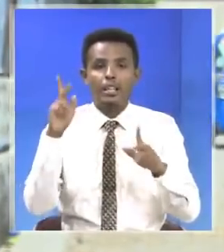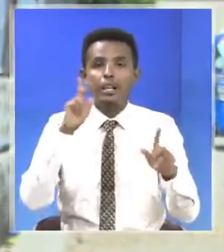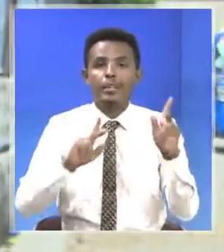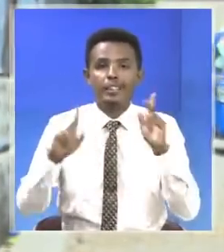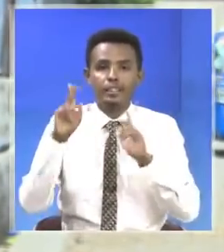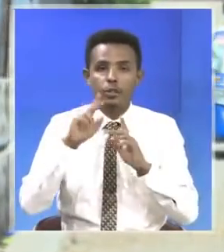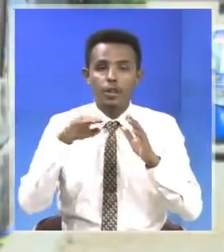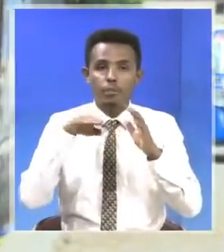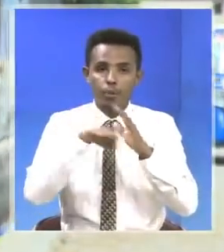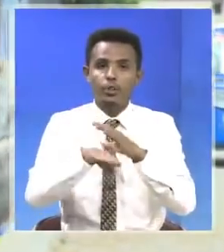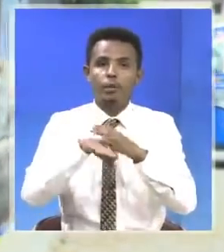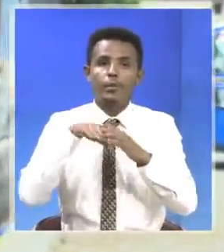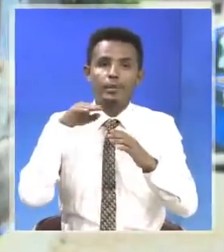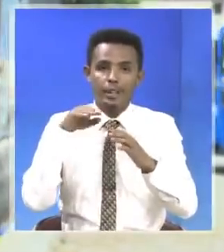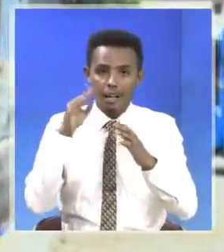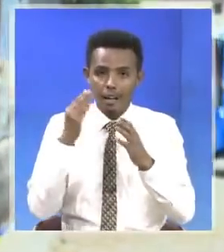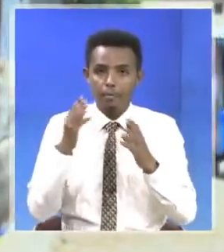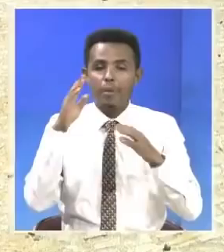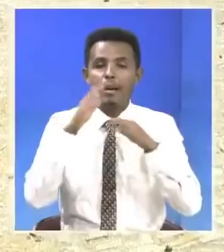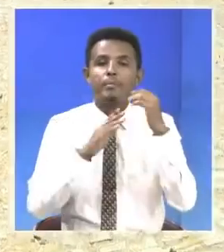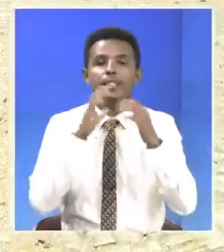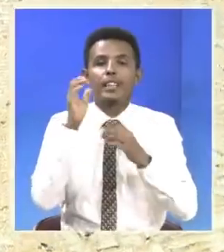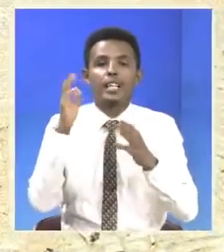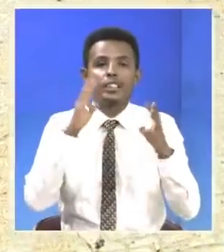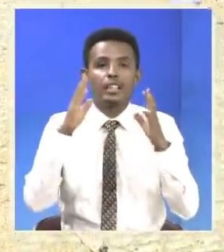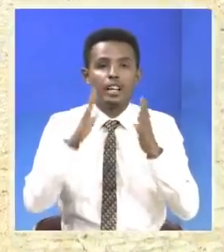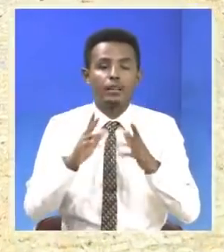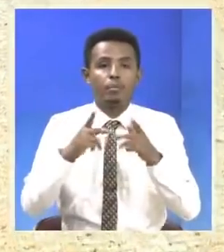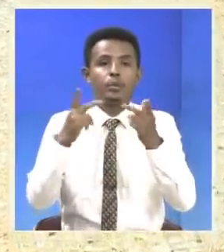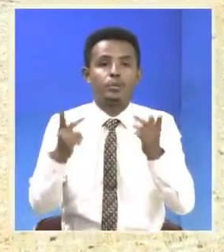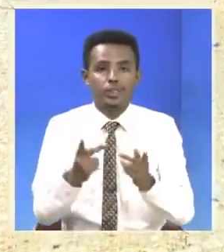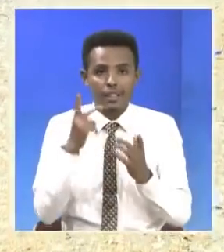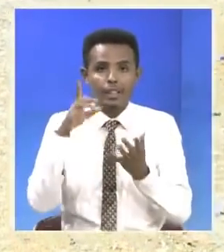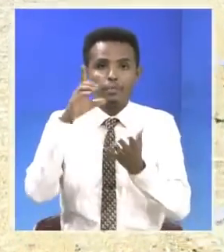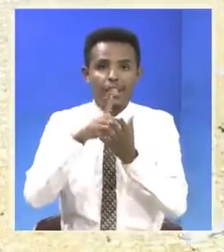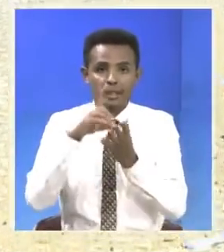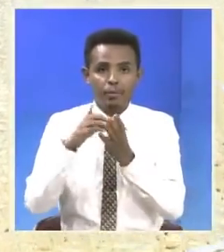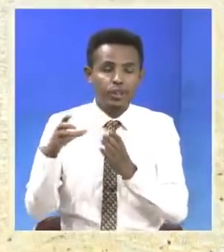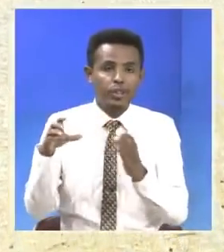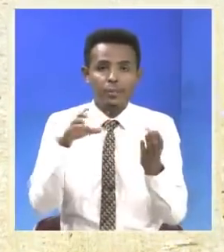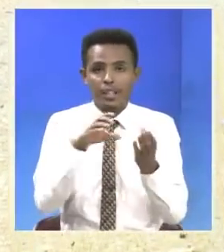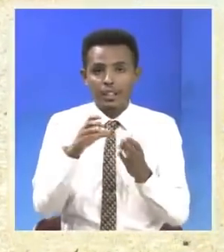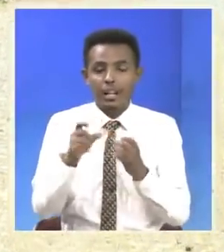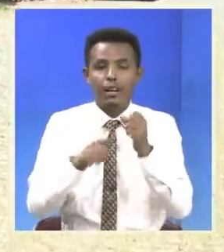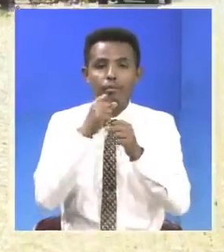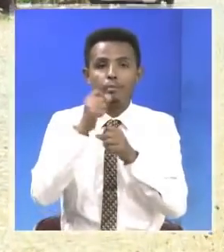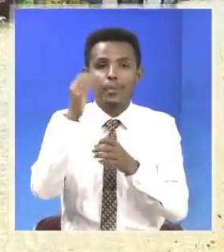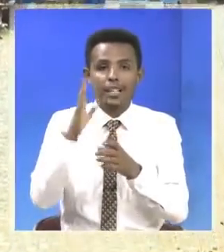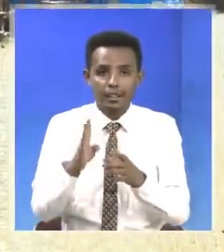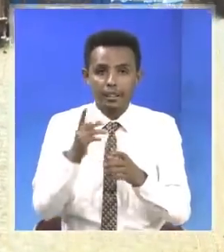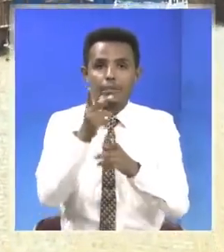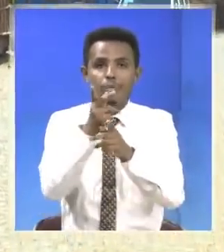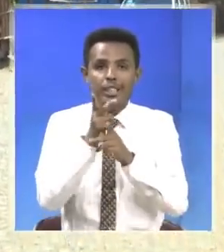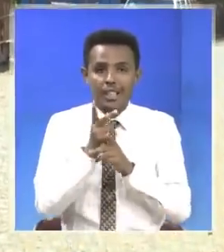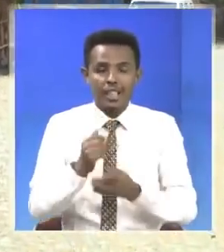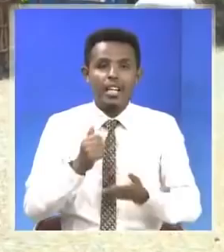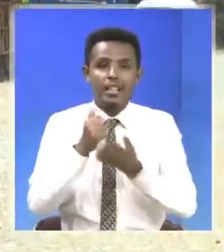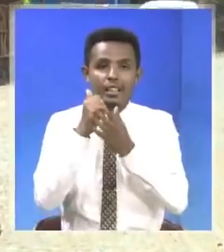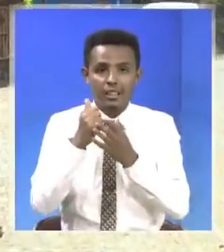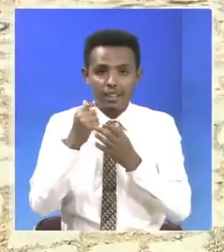መግቢያ የማይመች አስቸጋሪ ቦታ ነበረ። ለከተሞች ከሚለቀቀው የዓለም ባንክ ብድርና እርዳታ የሃይቅ ከተማ አስተዳደር ተጠቃሚ